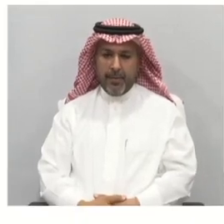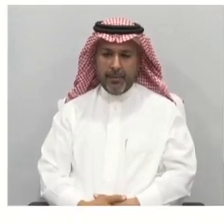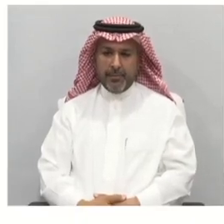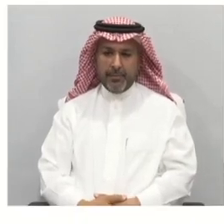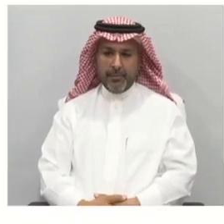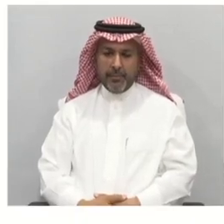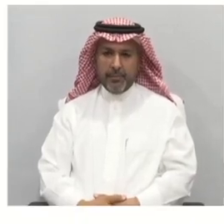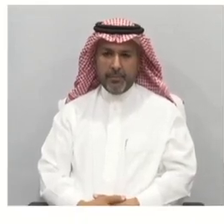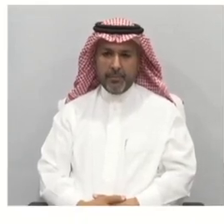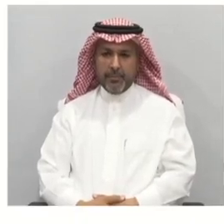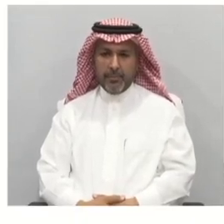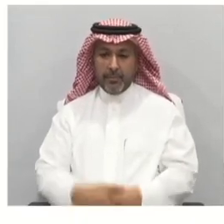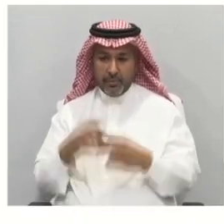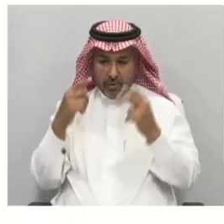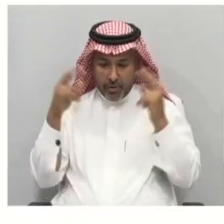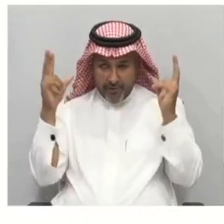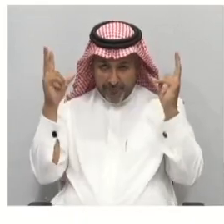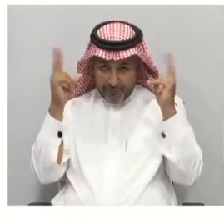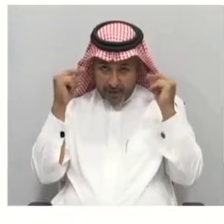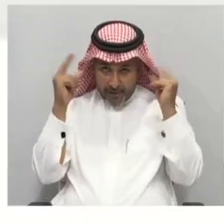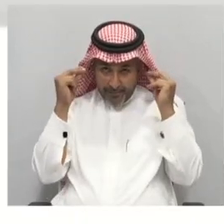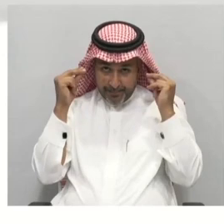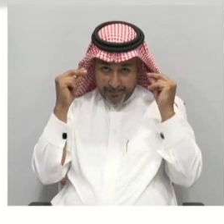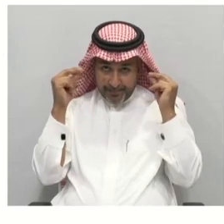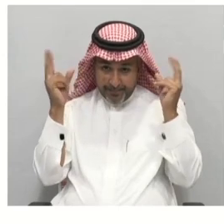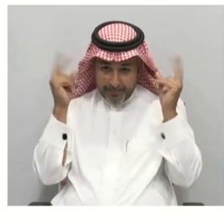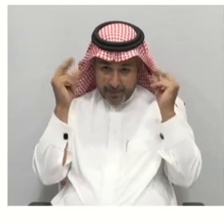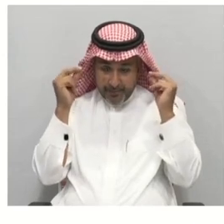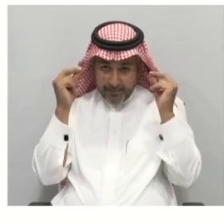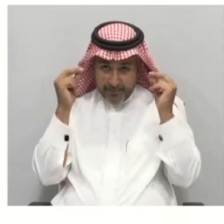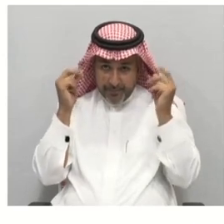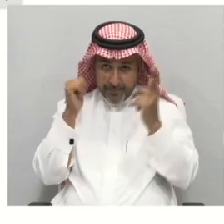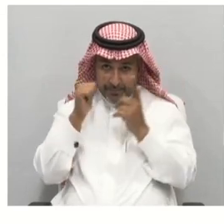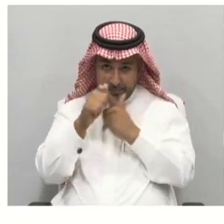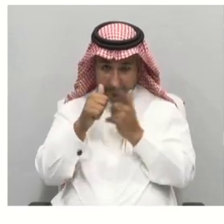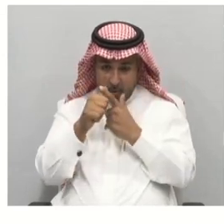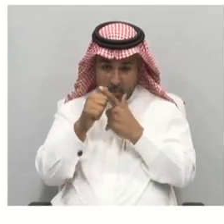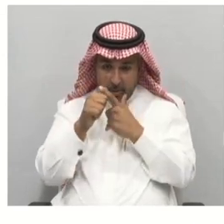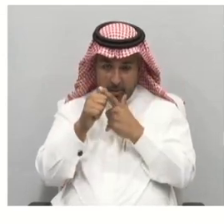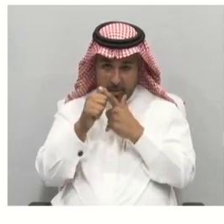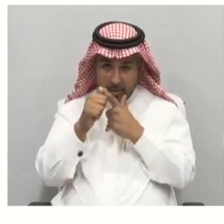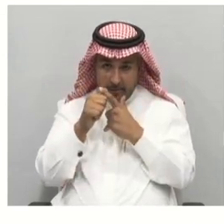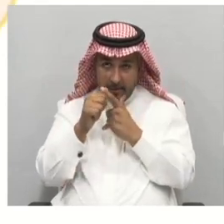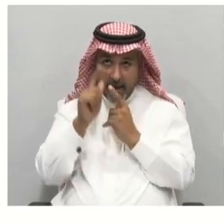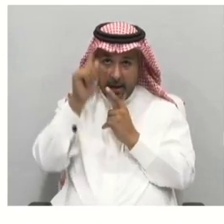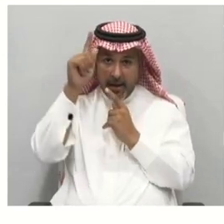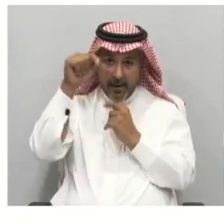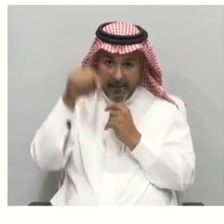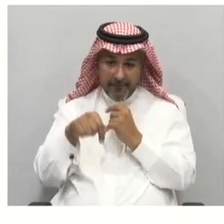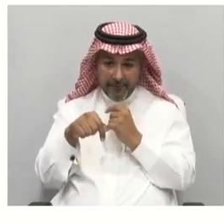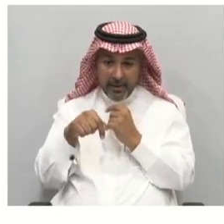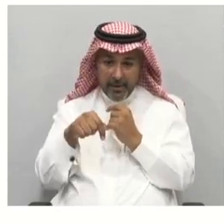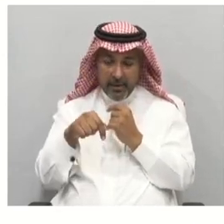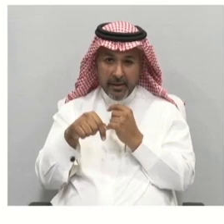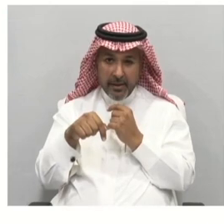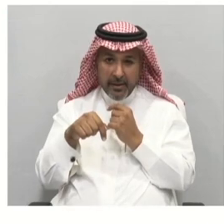لهذا الدرس اخواني واخواتي في من خلال ما اخذنا السؤال الاول ادله وجود الله سبحانه وتعالى